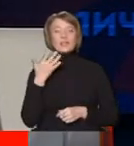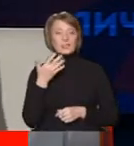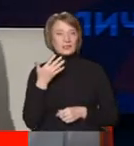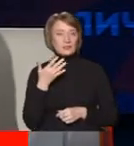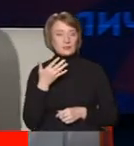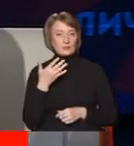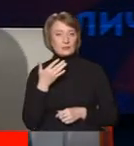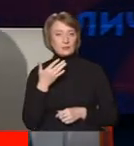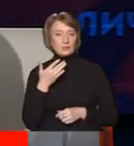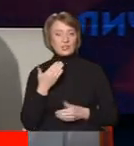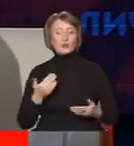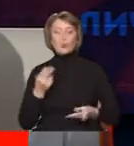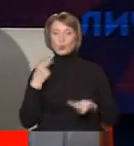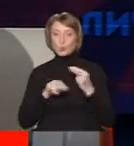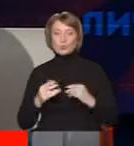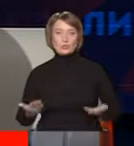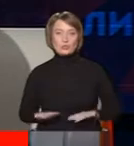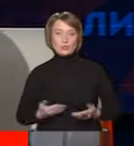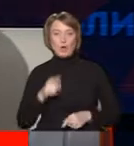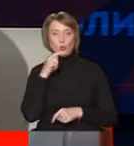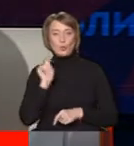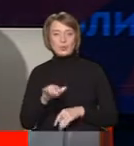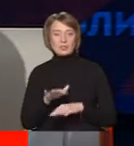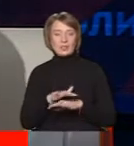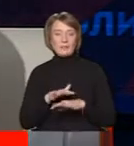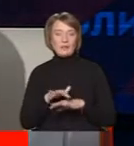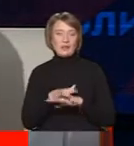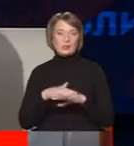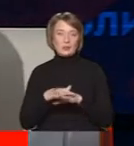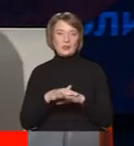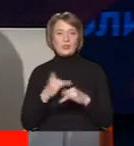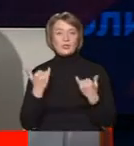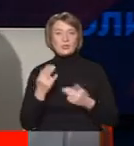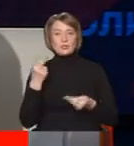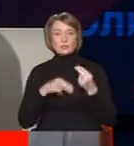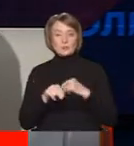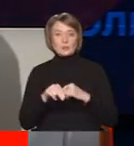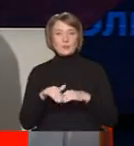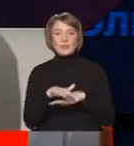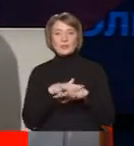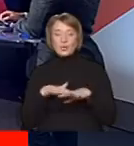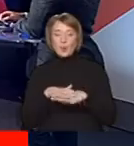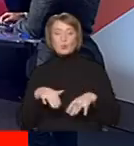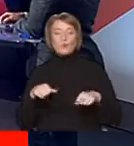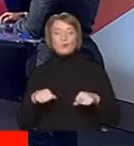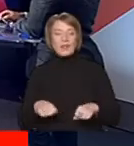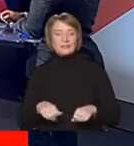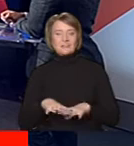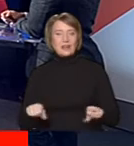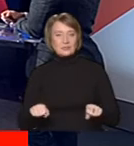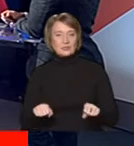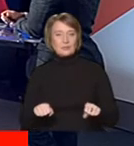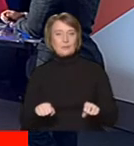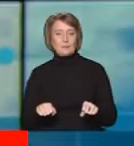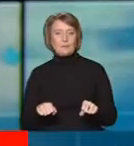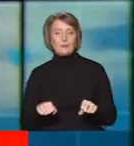більшості українського народу. І зараз ми якраз розбудовуємо справді народну політичну партію, народовладдя. За якими принципи? Партія,